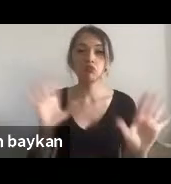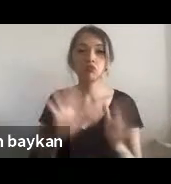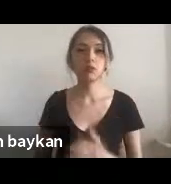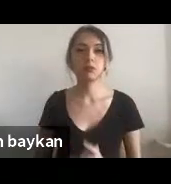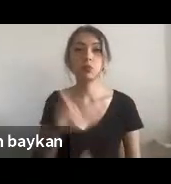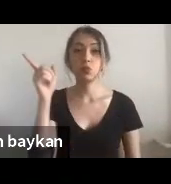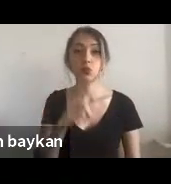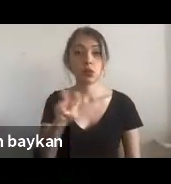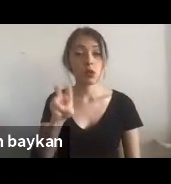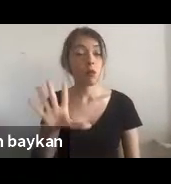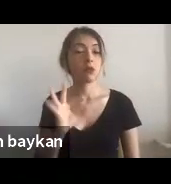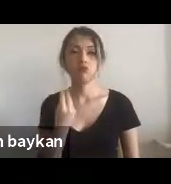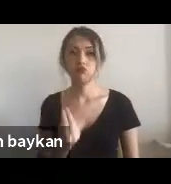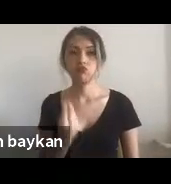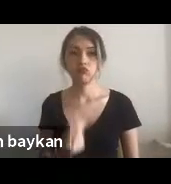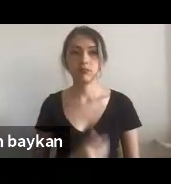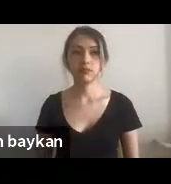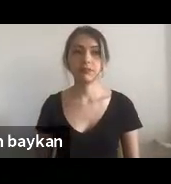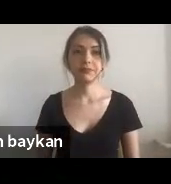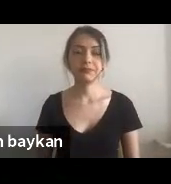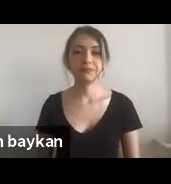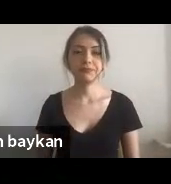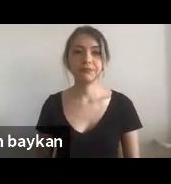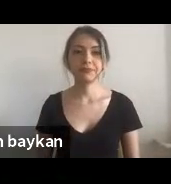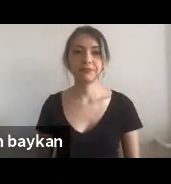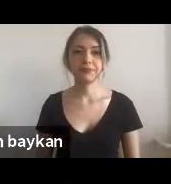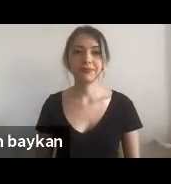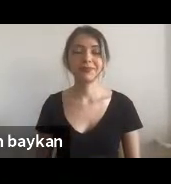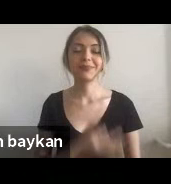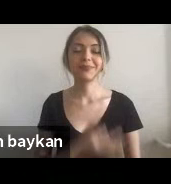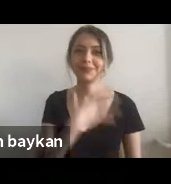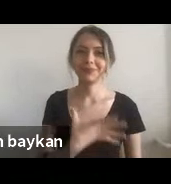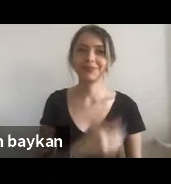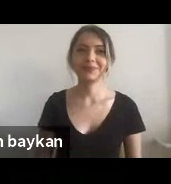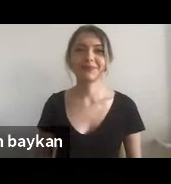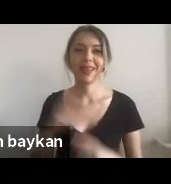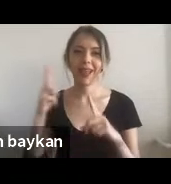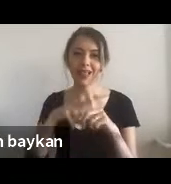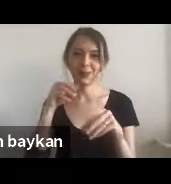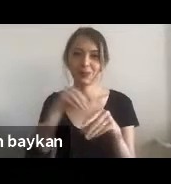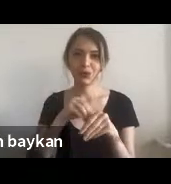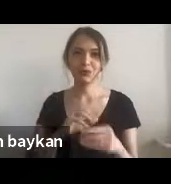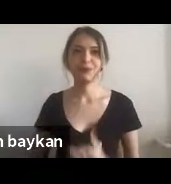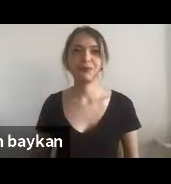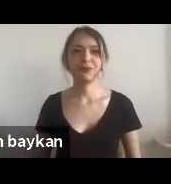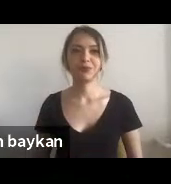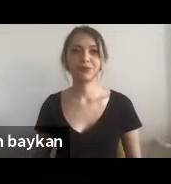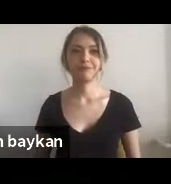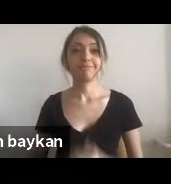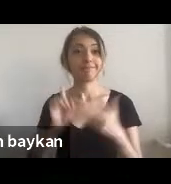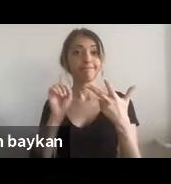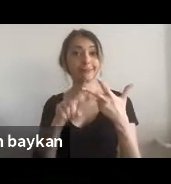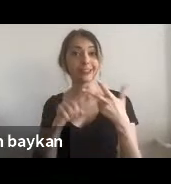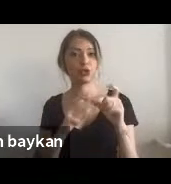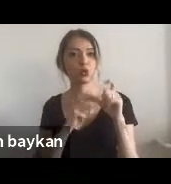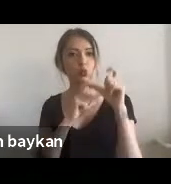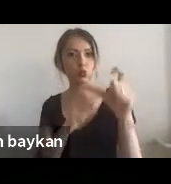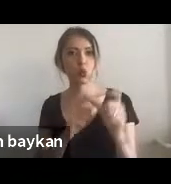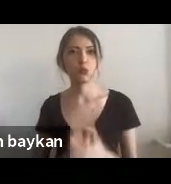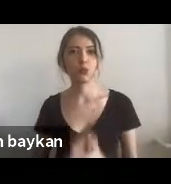bir bölüm. Yaklaşık 40 katılımcı. Teşekkür ediyoruz katıldığınız için. İkinci sorumuz